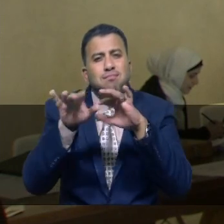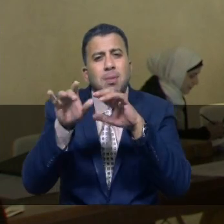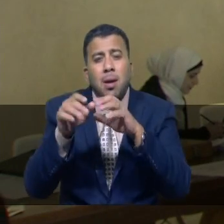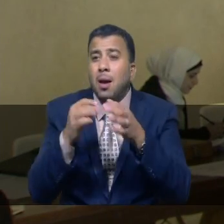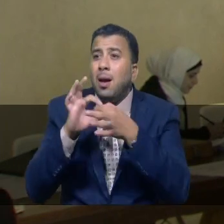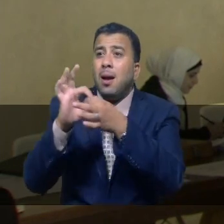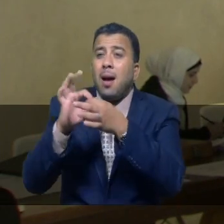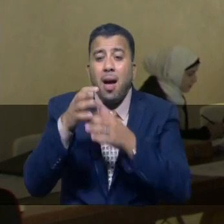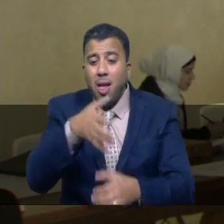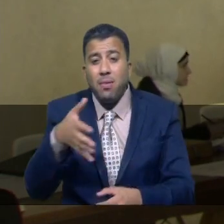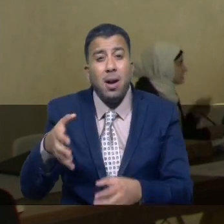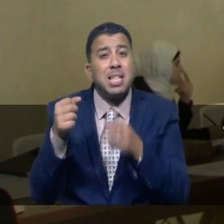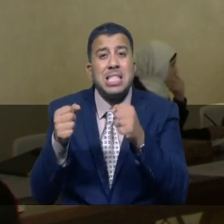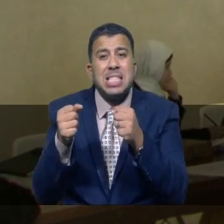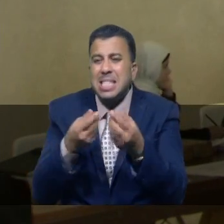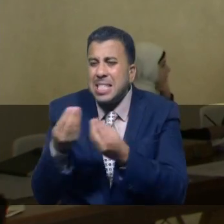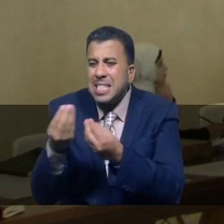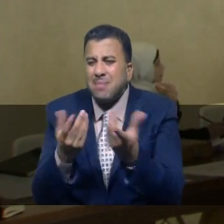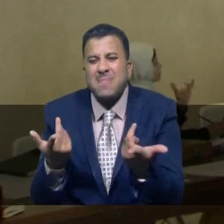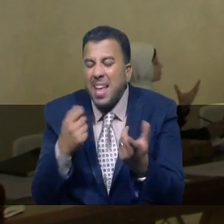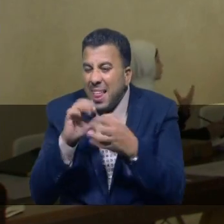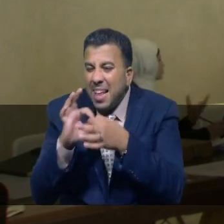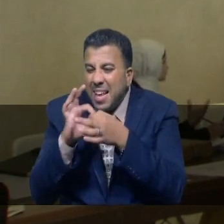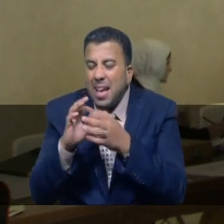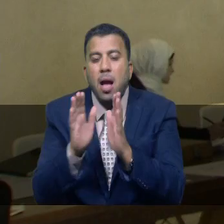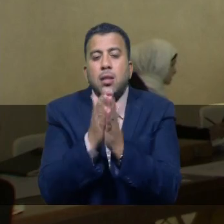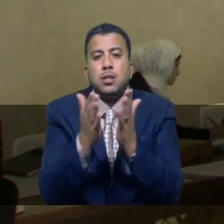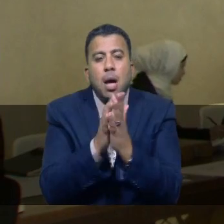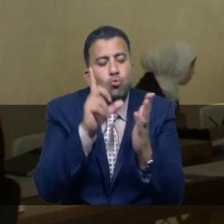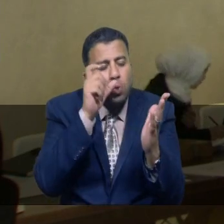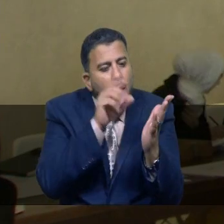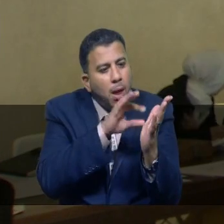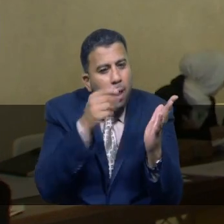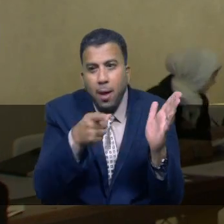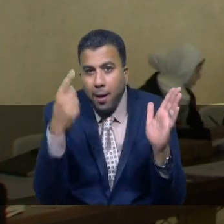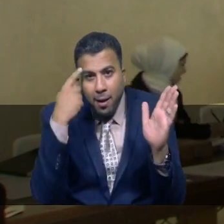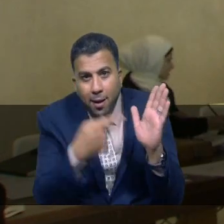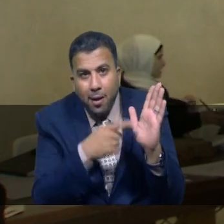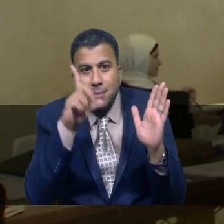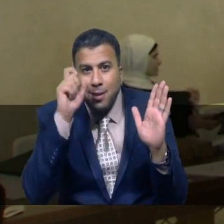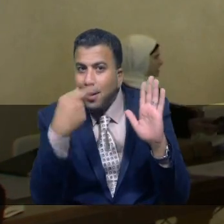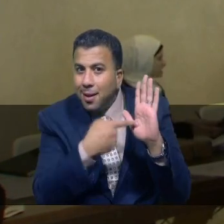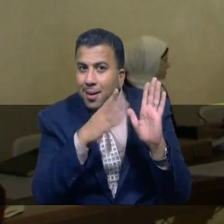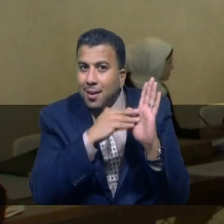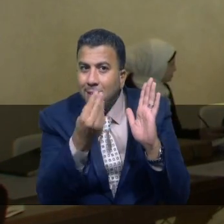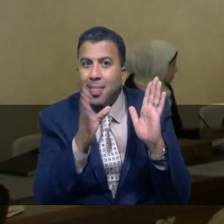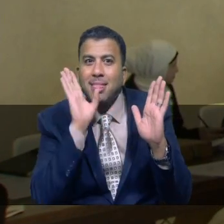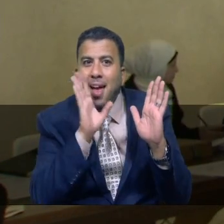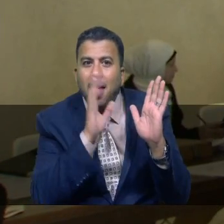هؤلاء الأطفال، قاموا القائمين على الجزيرة بتوفير هذه الكتب الأطفال لتشكل لهم فضاء رحبا